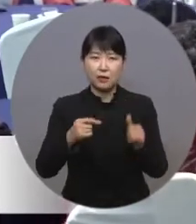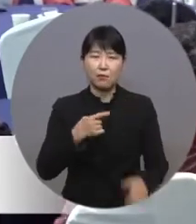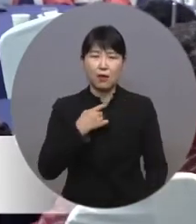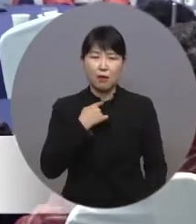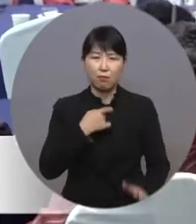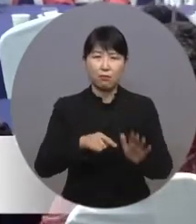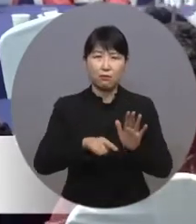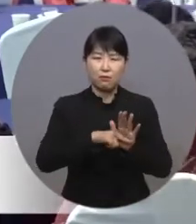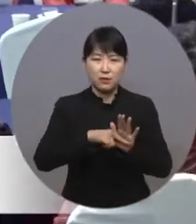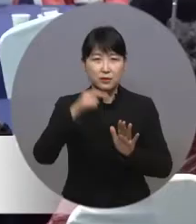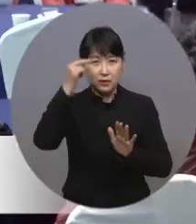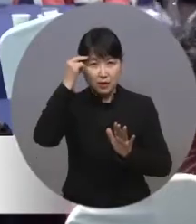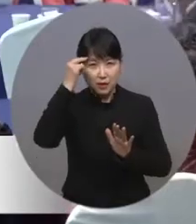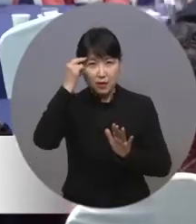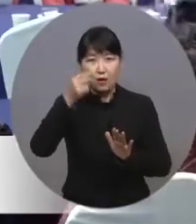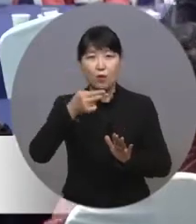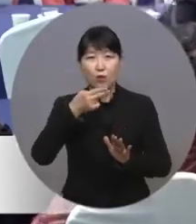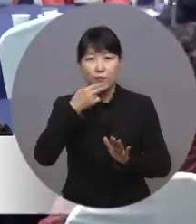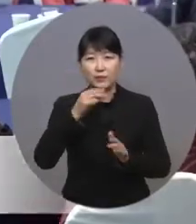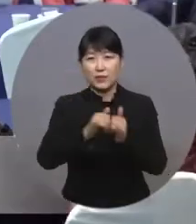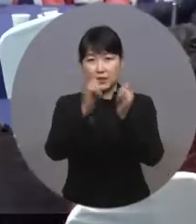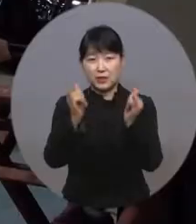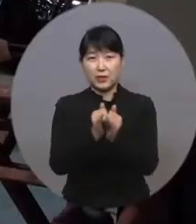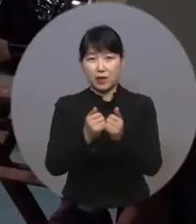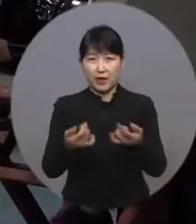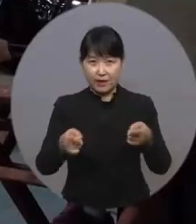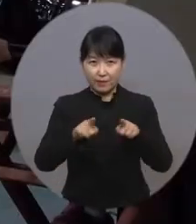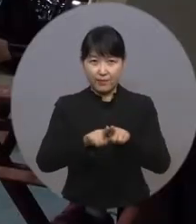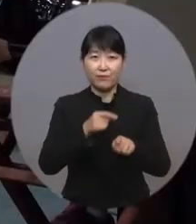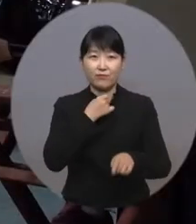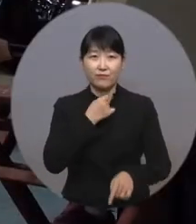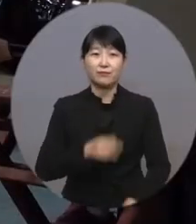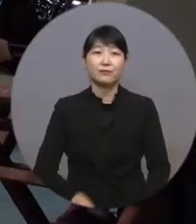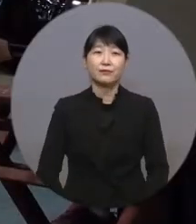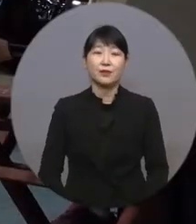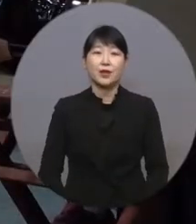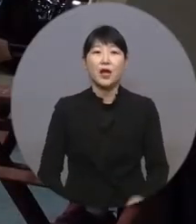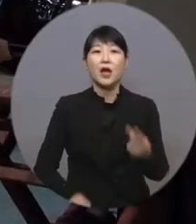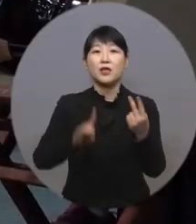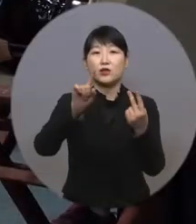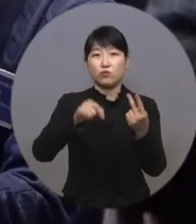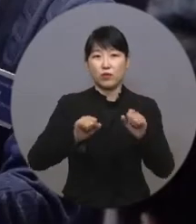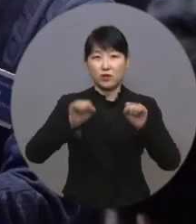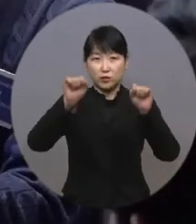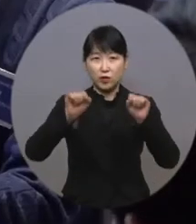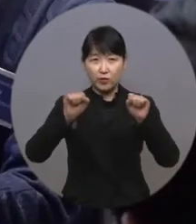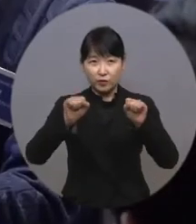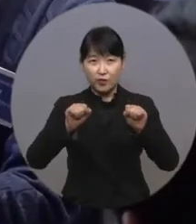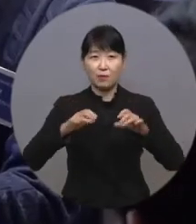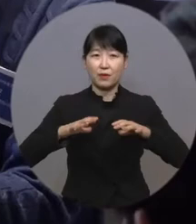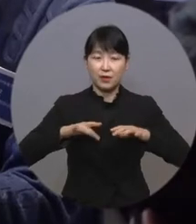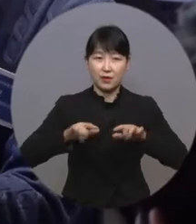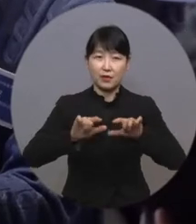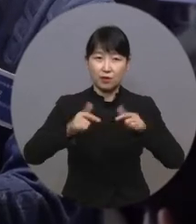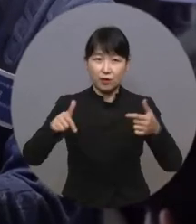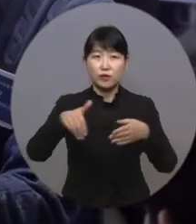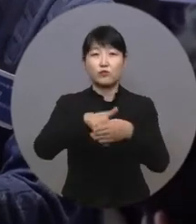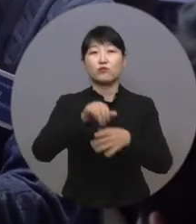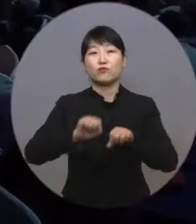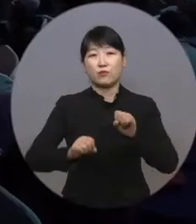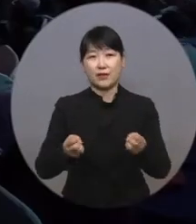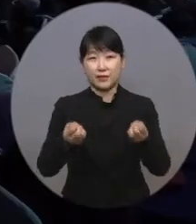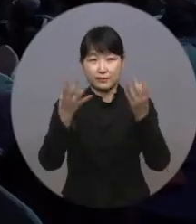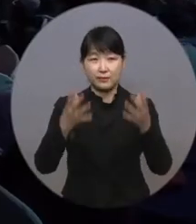사회에 같이 동참하고 2부에서는 체육경기가 장기자랑을 하는 채용 문화행사도 진행이